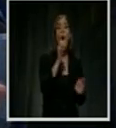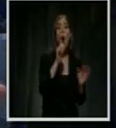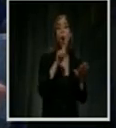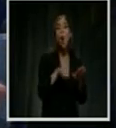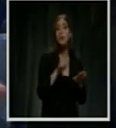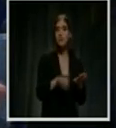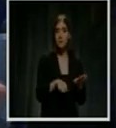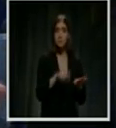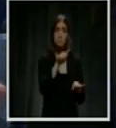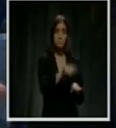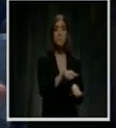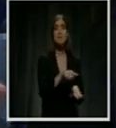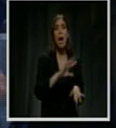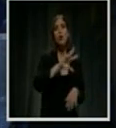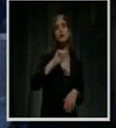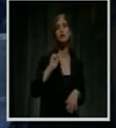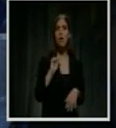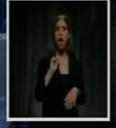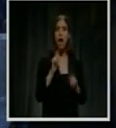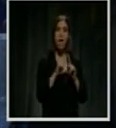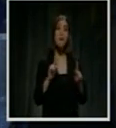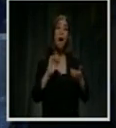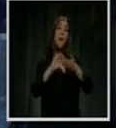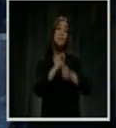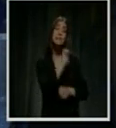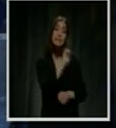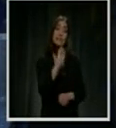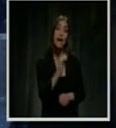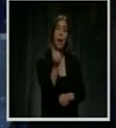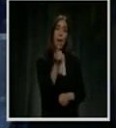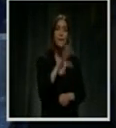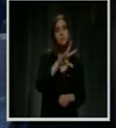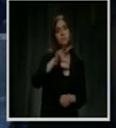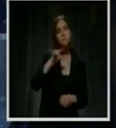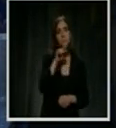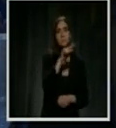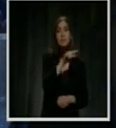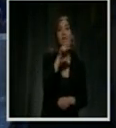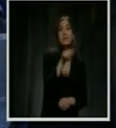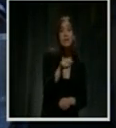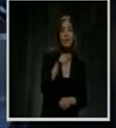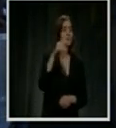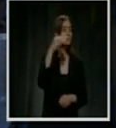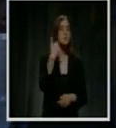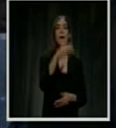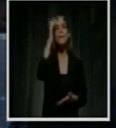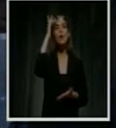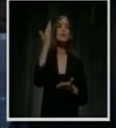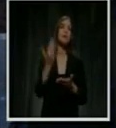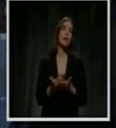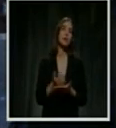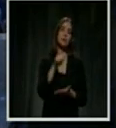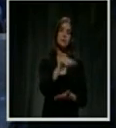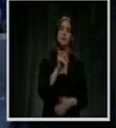Imma sħabek li qegħdin jaħslu l-flus, dawk tibqa' tipproteġihom. Dik hija l-ipokrezija